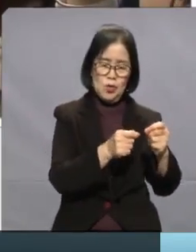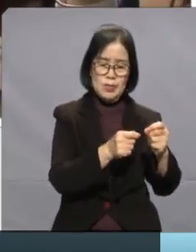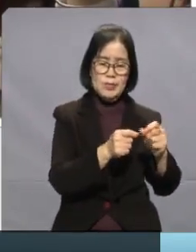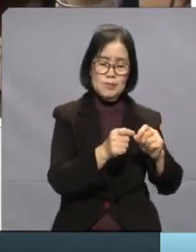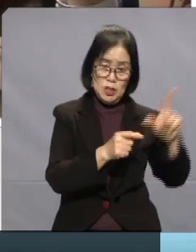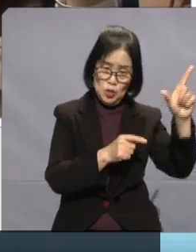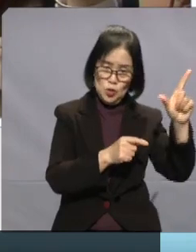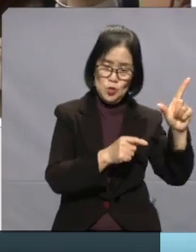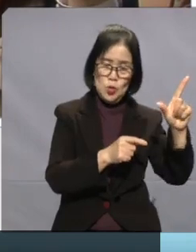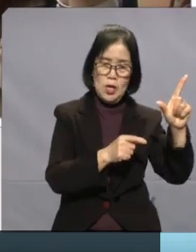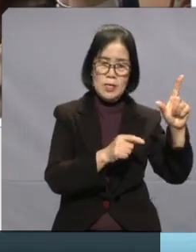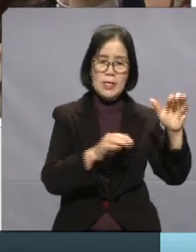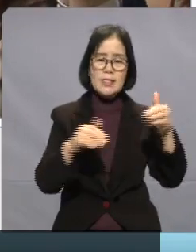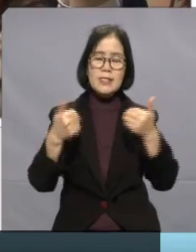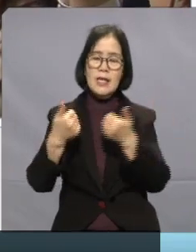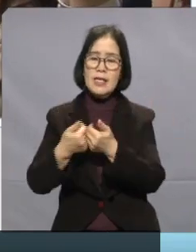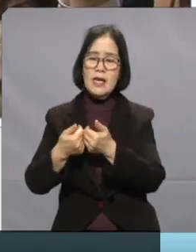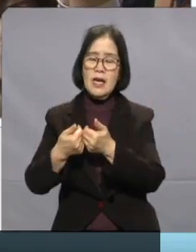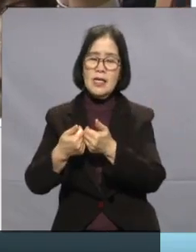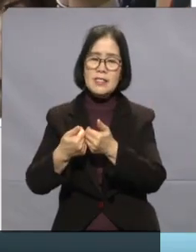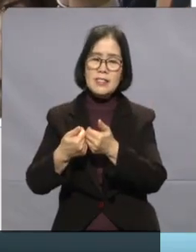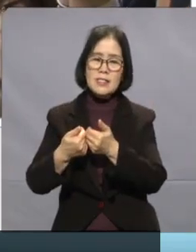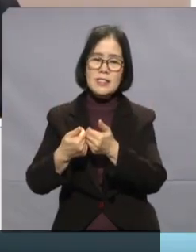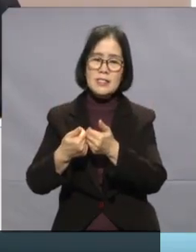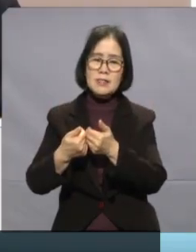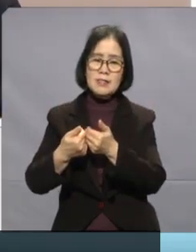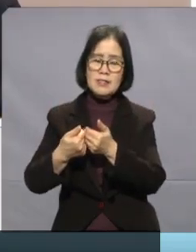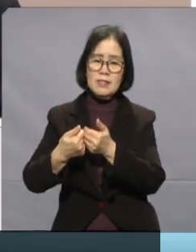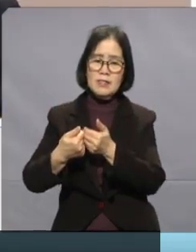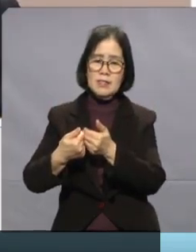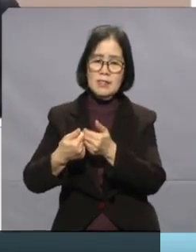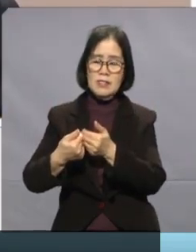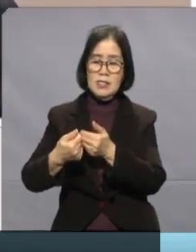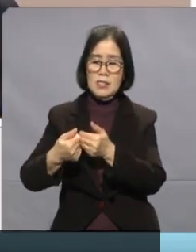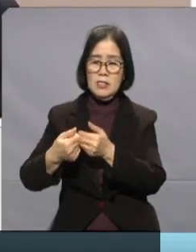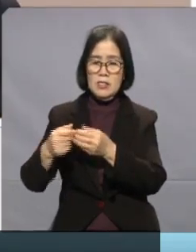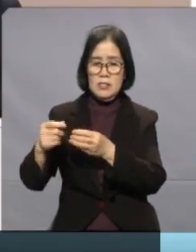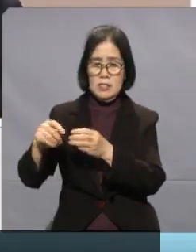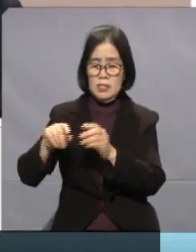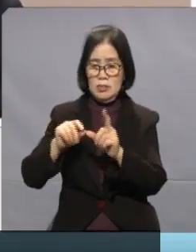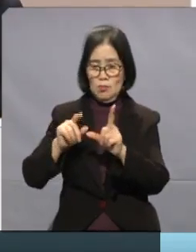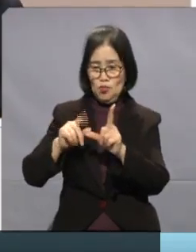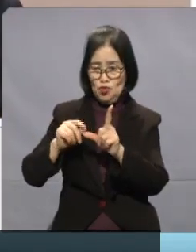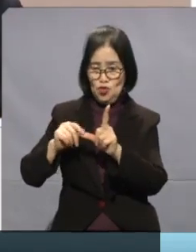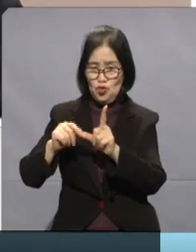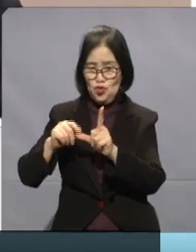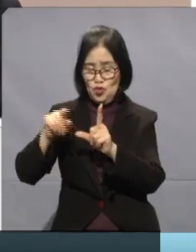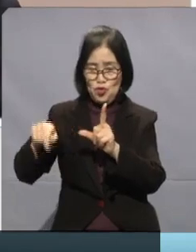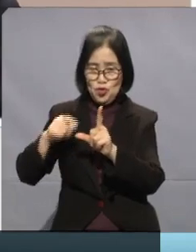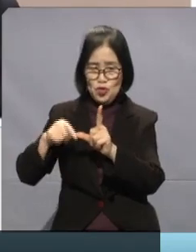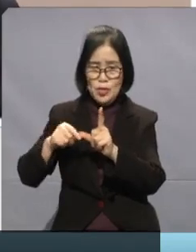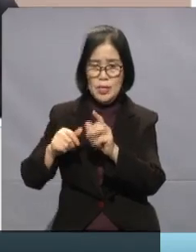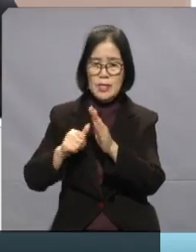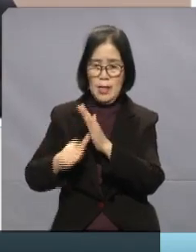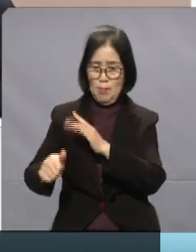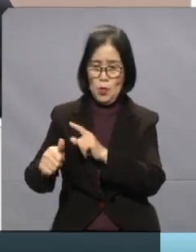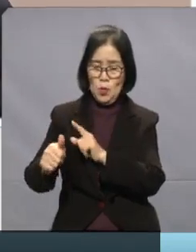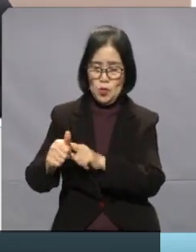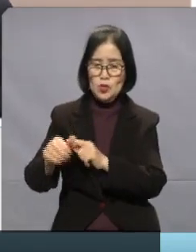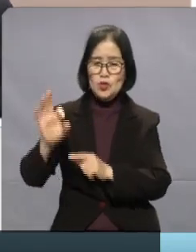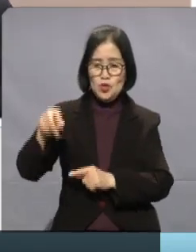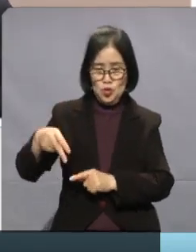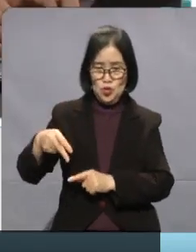주류와 그의 상응하는 혹은 그의 반대편에서 있는 비주류 비윤계의 대표주자로